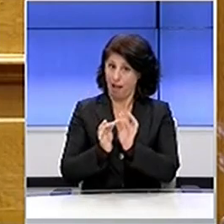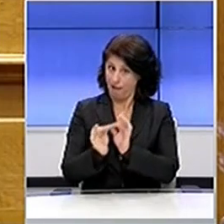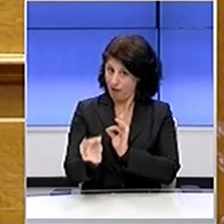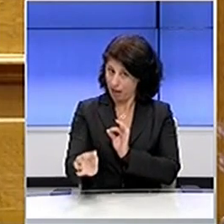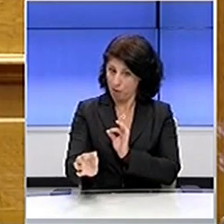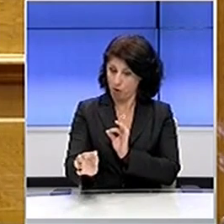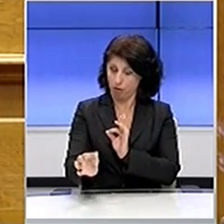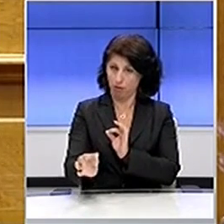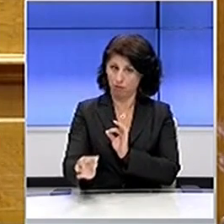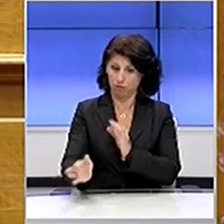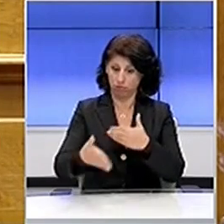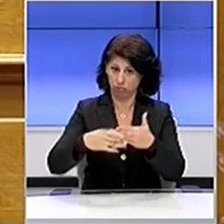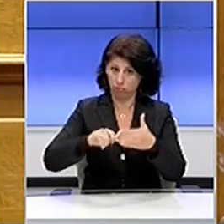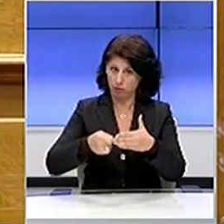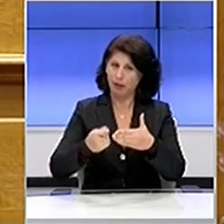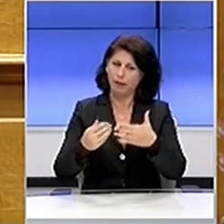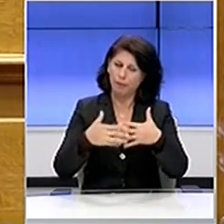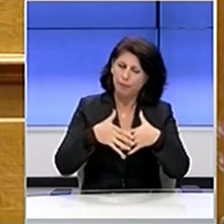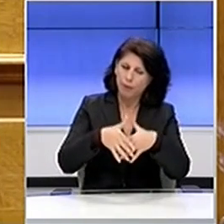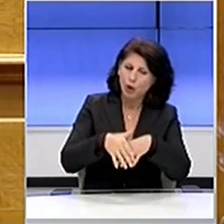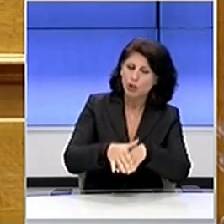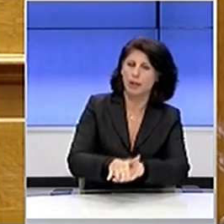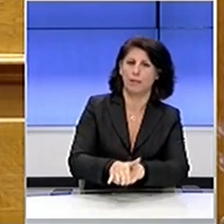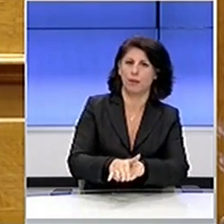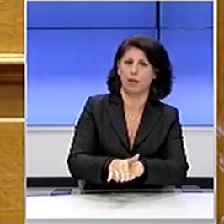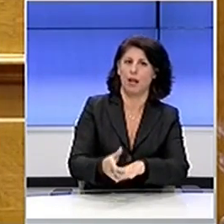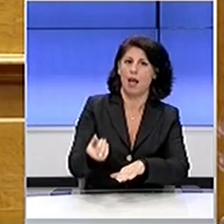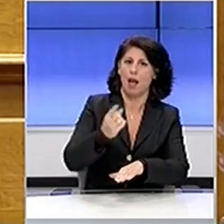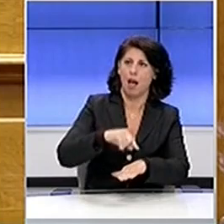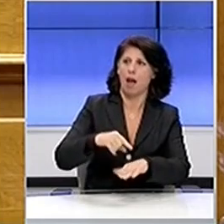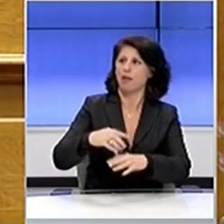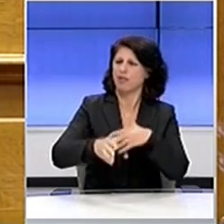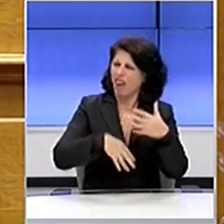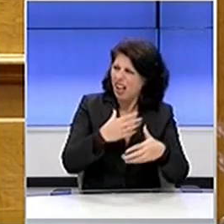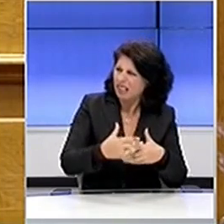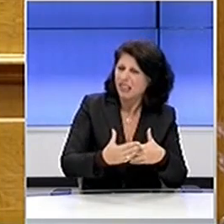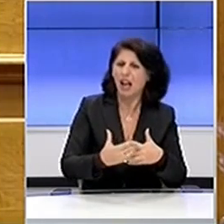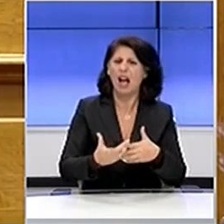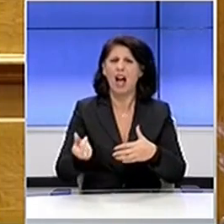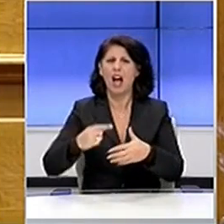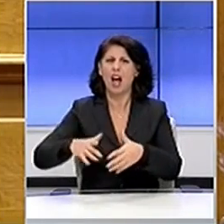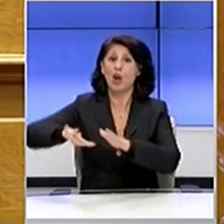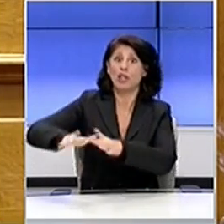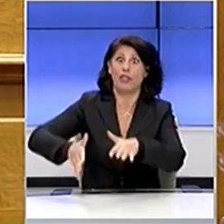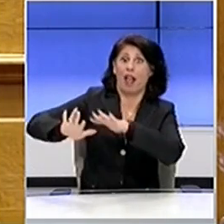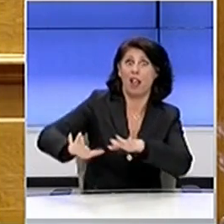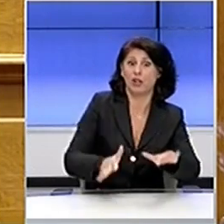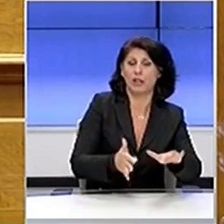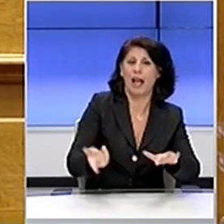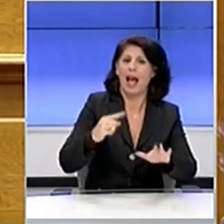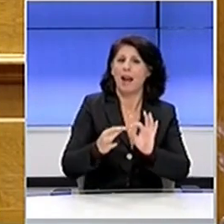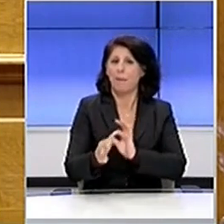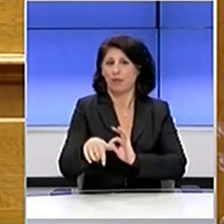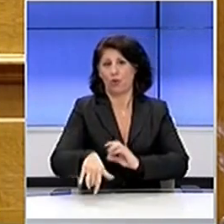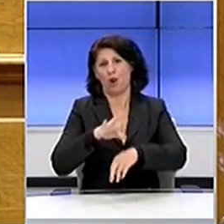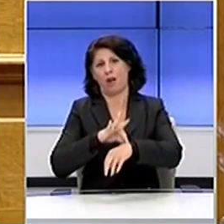προσαρμογή. Άλλα μέτρα ισχύουν σε μία αναταραχή, άλλα σε μία τρικυμία. Άλλα